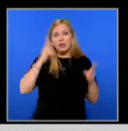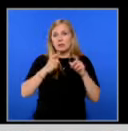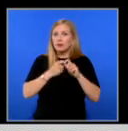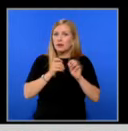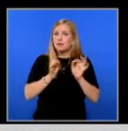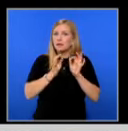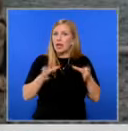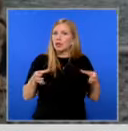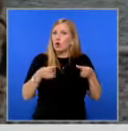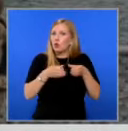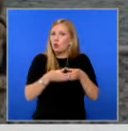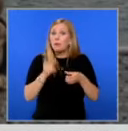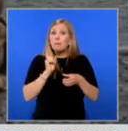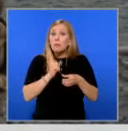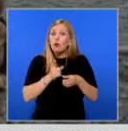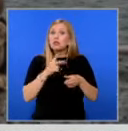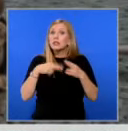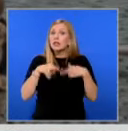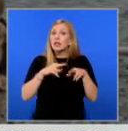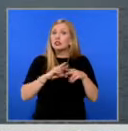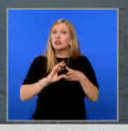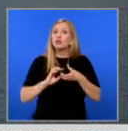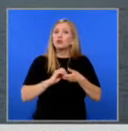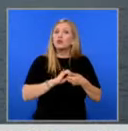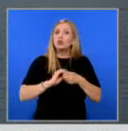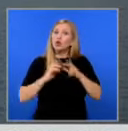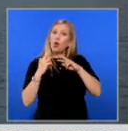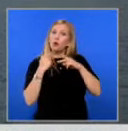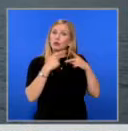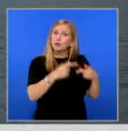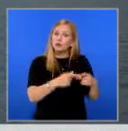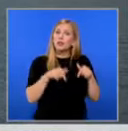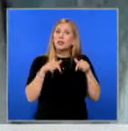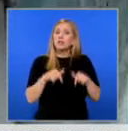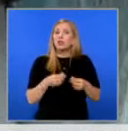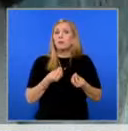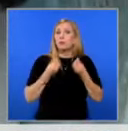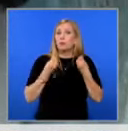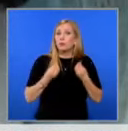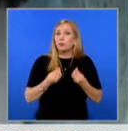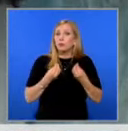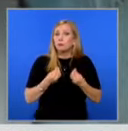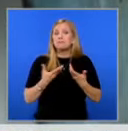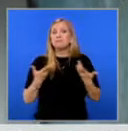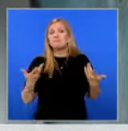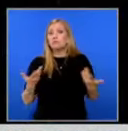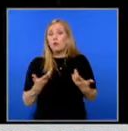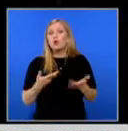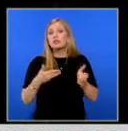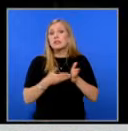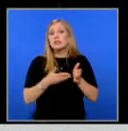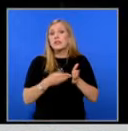група може да се разглежда като съюзнически отговор и ще можем да защитим по-добре териториалните си води но заради конвенцията от